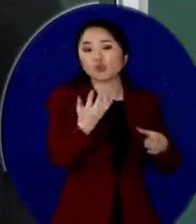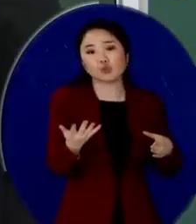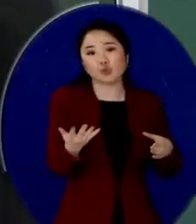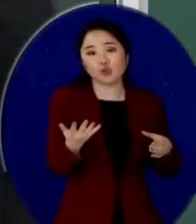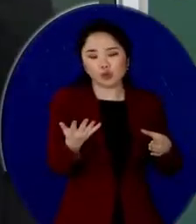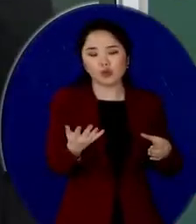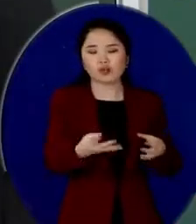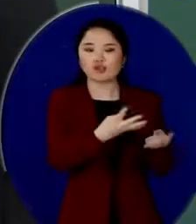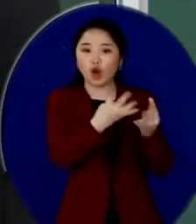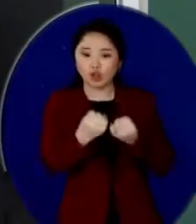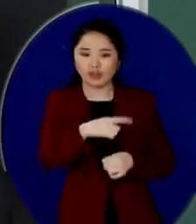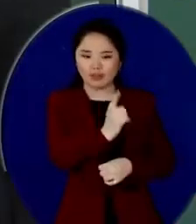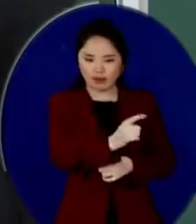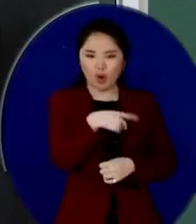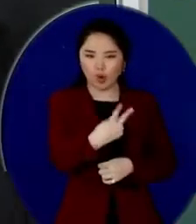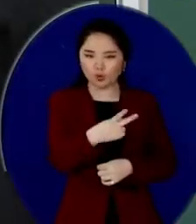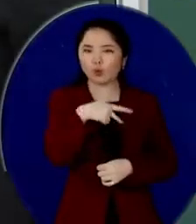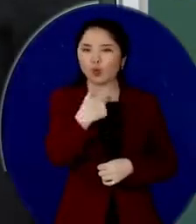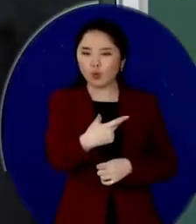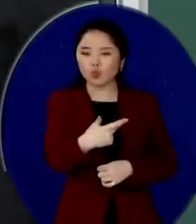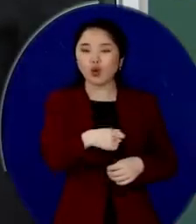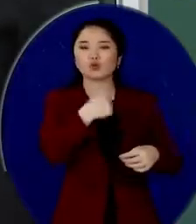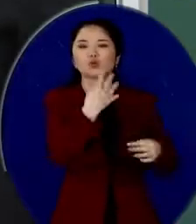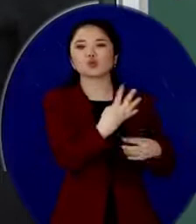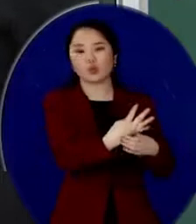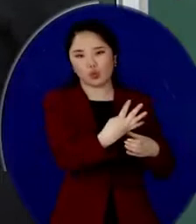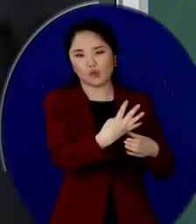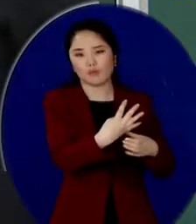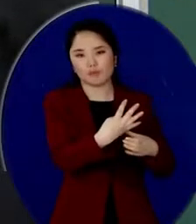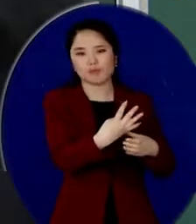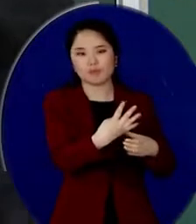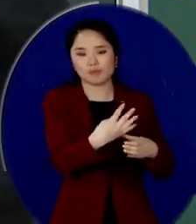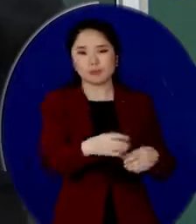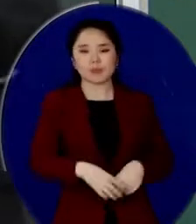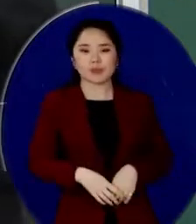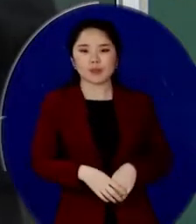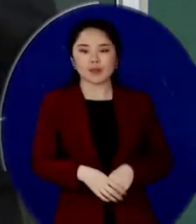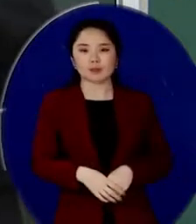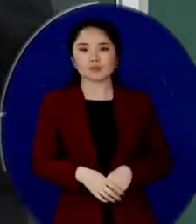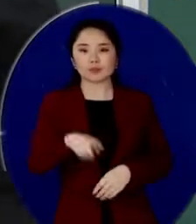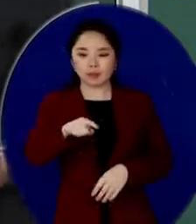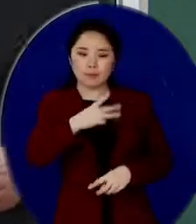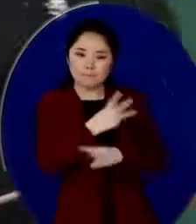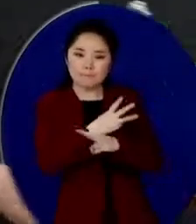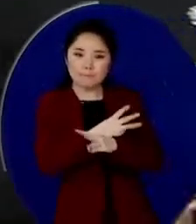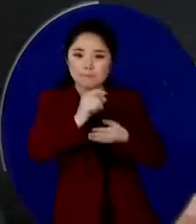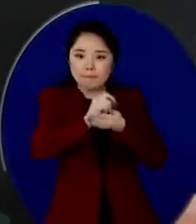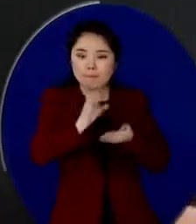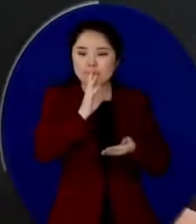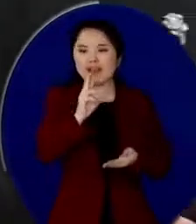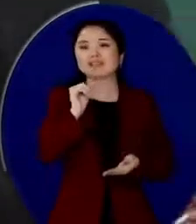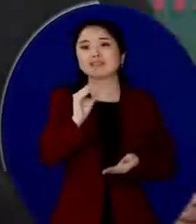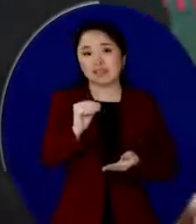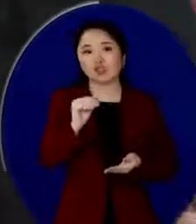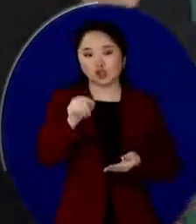За, тоолыг 1, 2, 3, 4. За, одоо бүгдээрээ математик бичиглэлд үүнийг хэрхэн